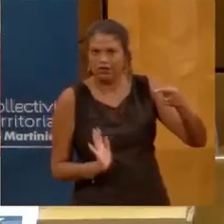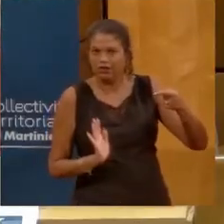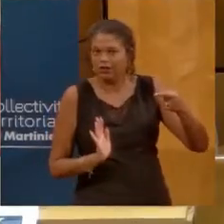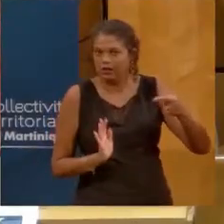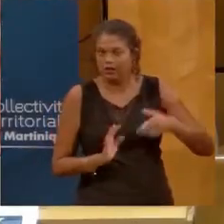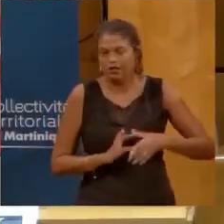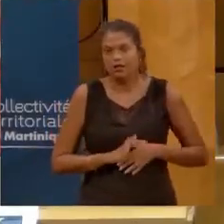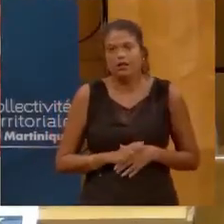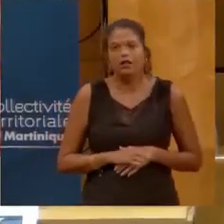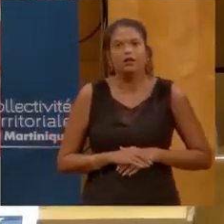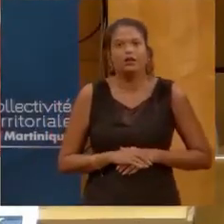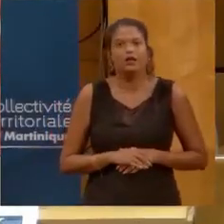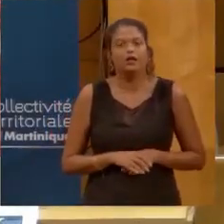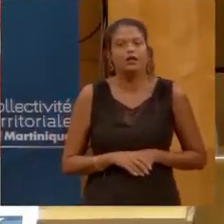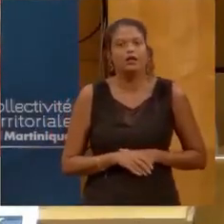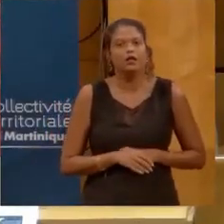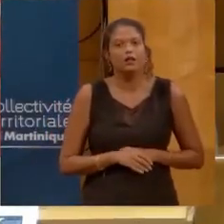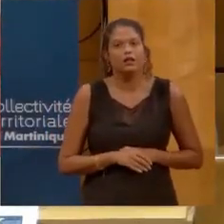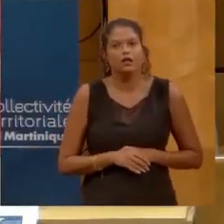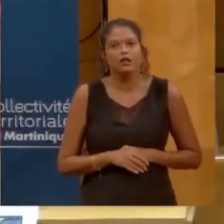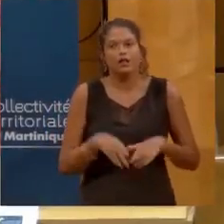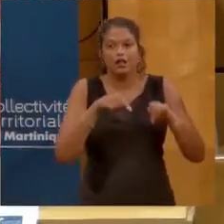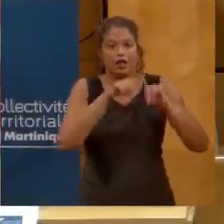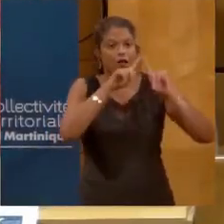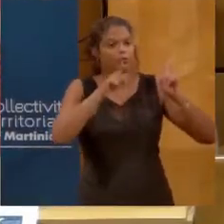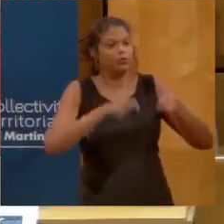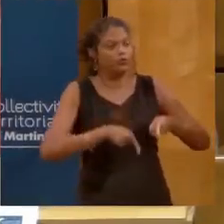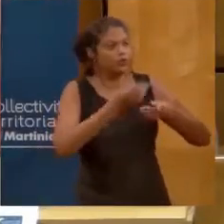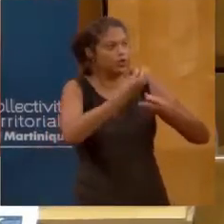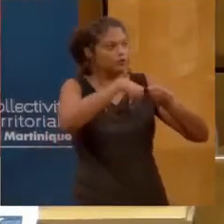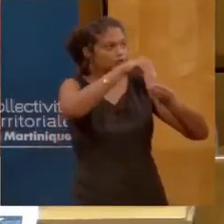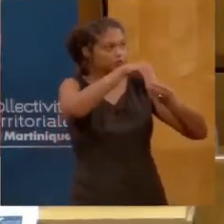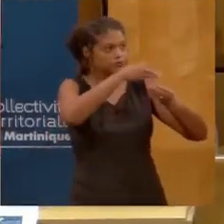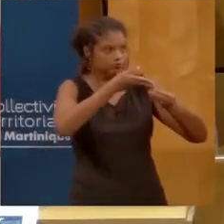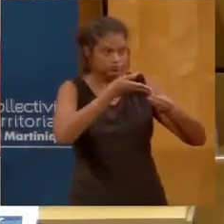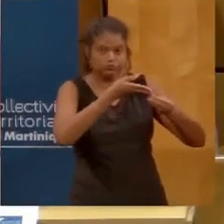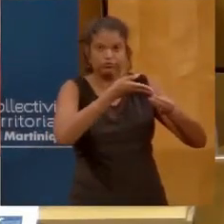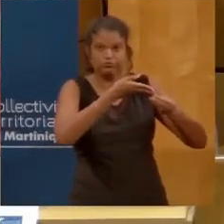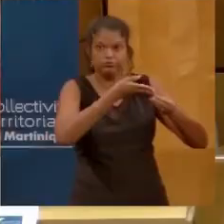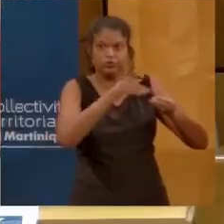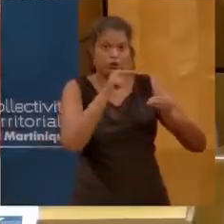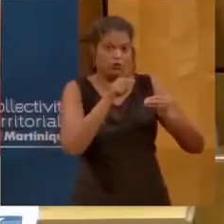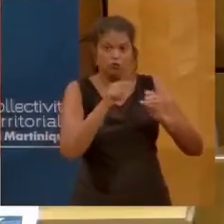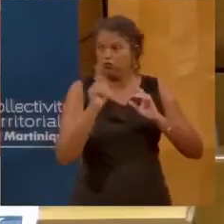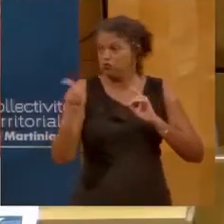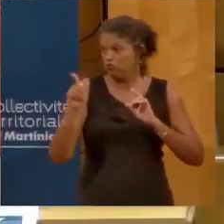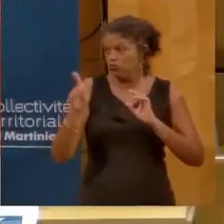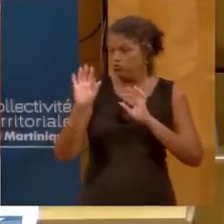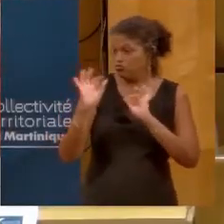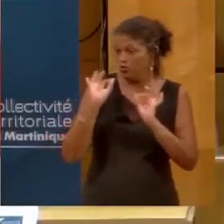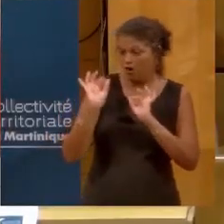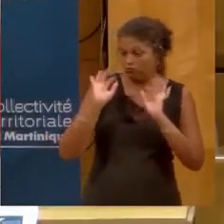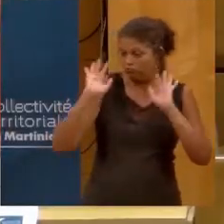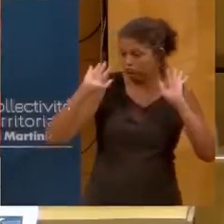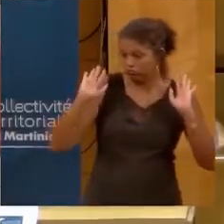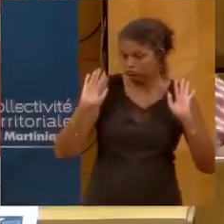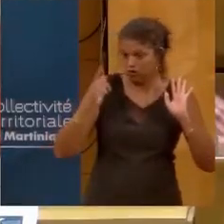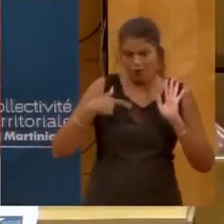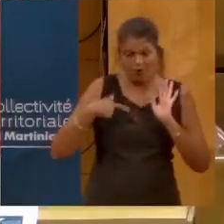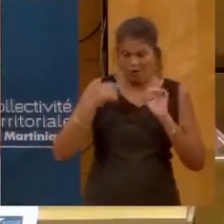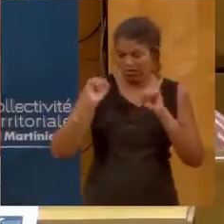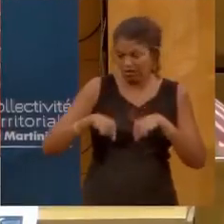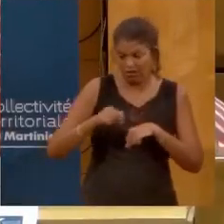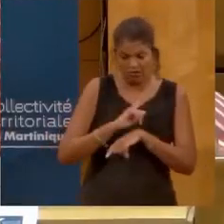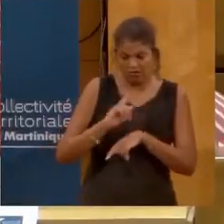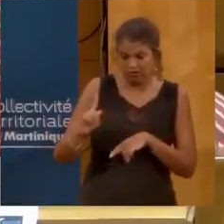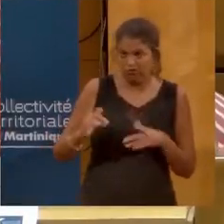Bien. Alors, c'est un budget supplémentaire, donc vous faites des choix. Je ne les approuve pas tous. Il y a